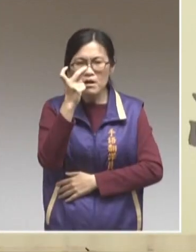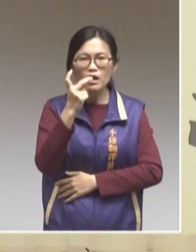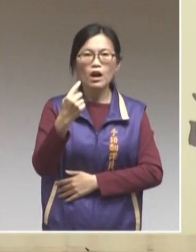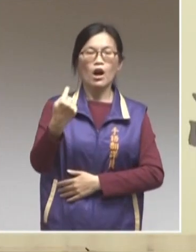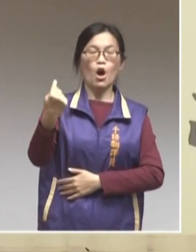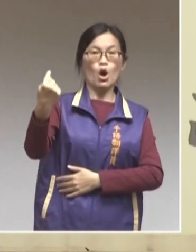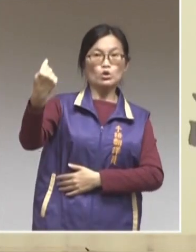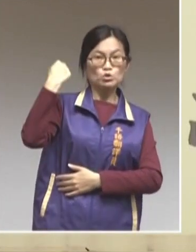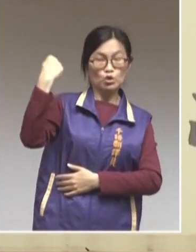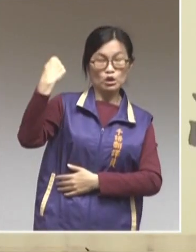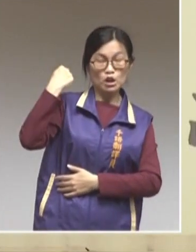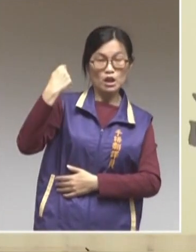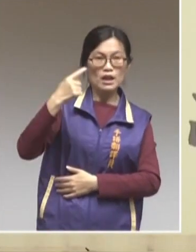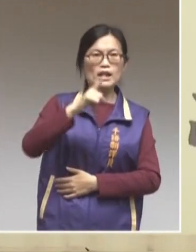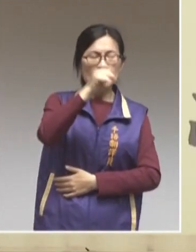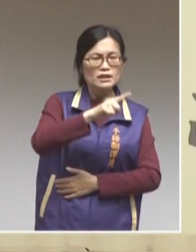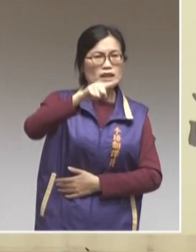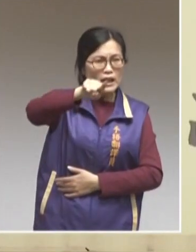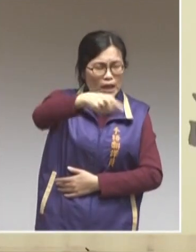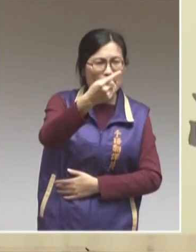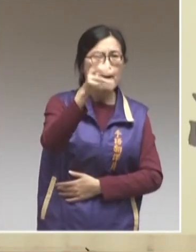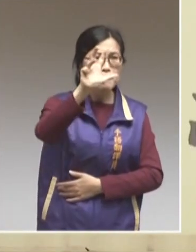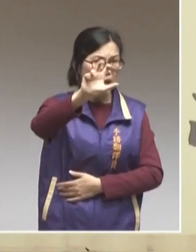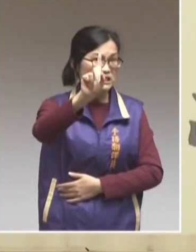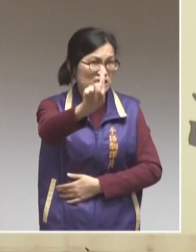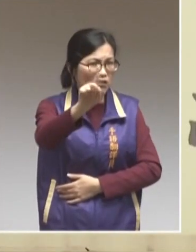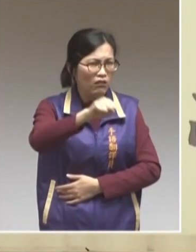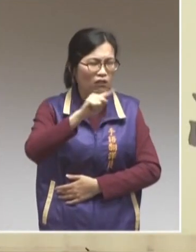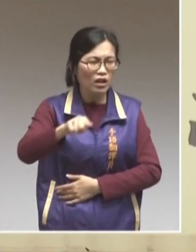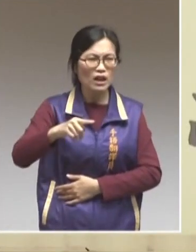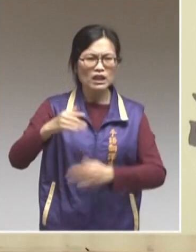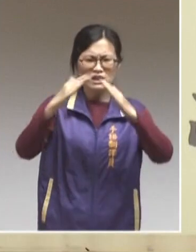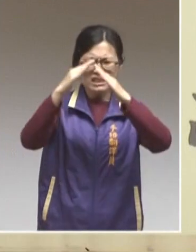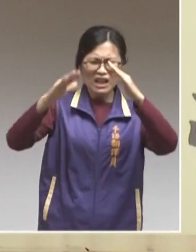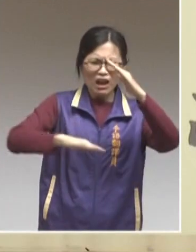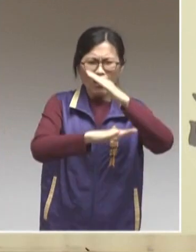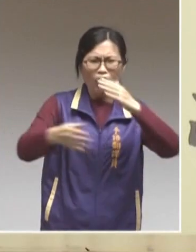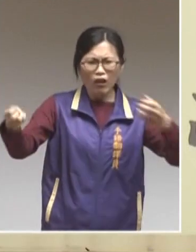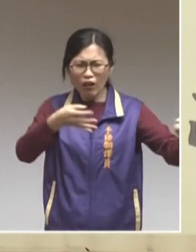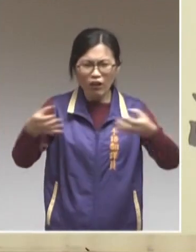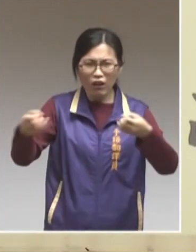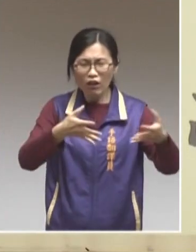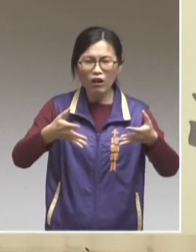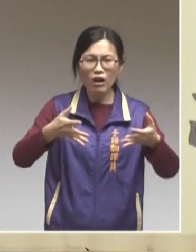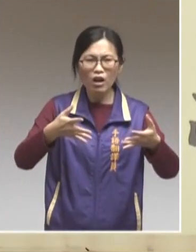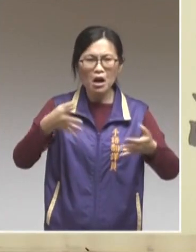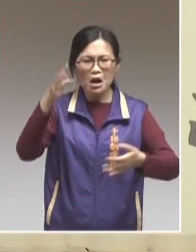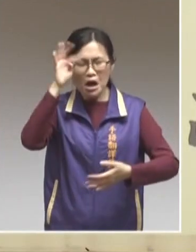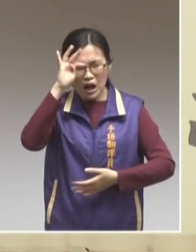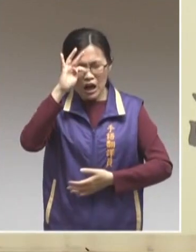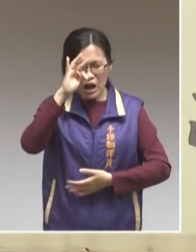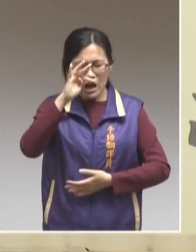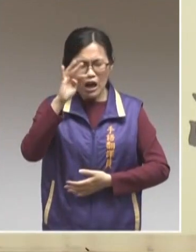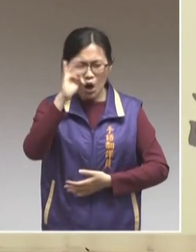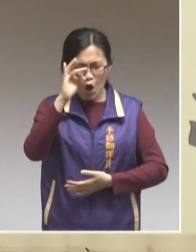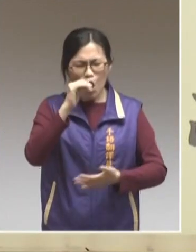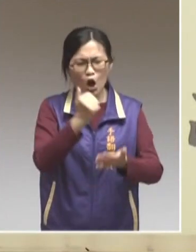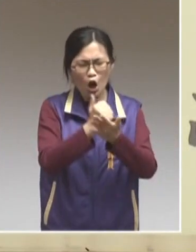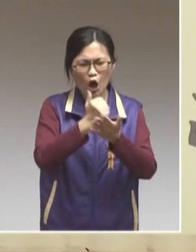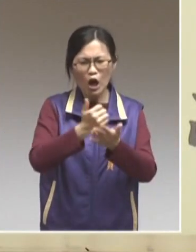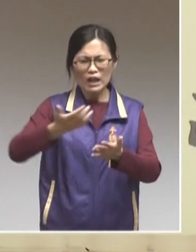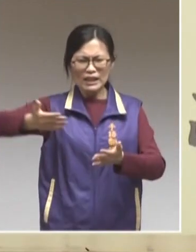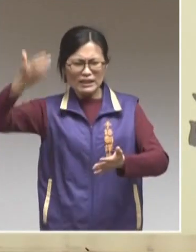天1181位、哦、除了因为家族的群聚这个也可以在意料中有找到过去